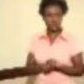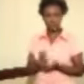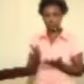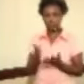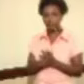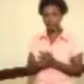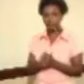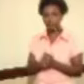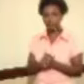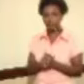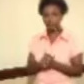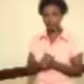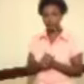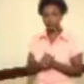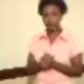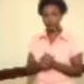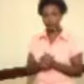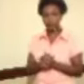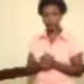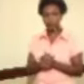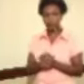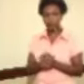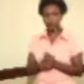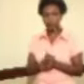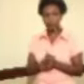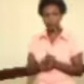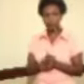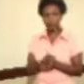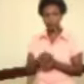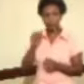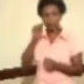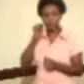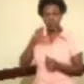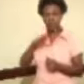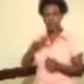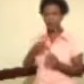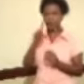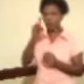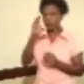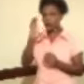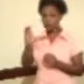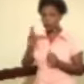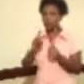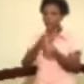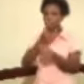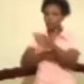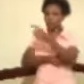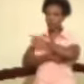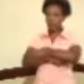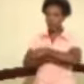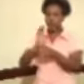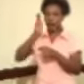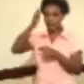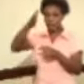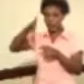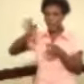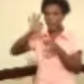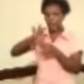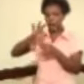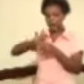Merci. Madame Maniga. Oui. Pour nous retourner dans 100 premiers jours là. Me suivez-vous bien, est-ce